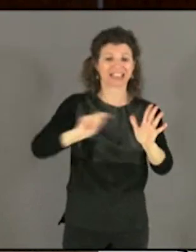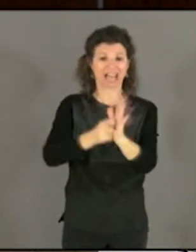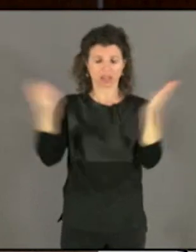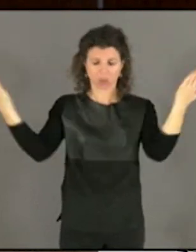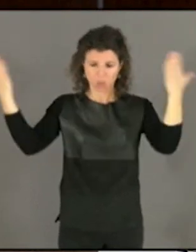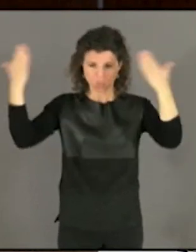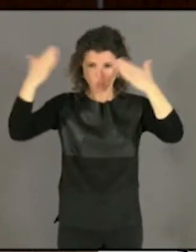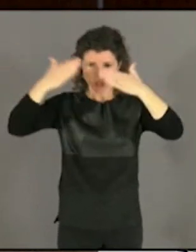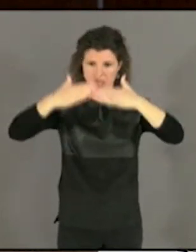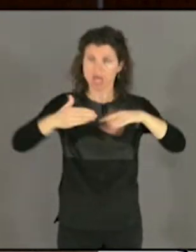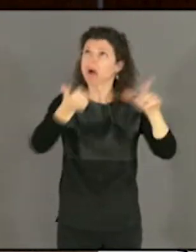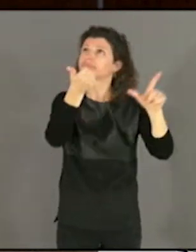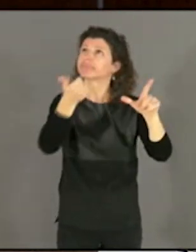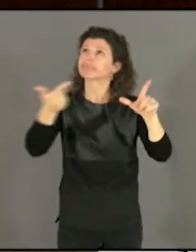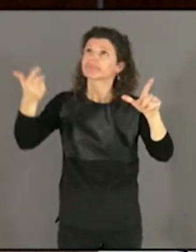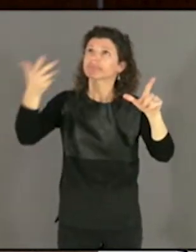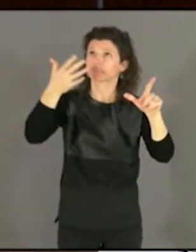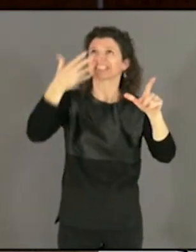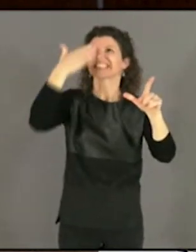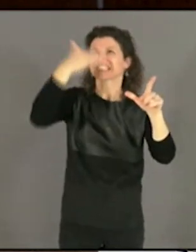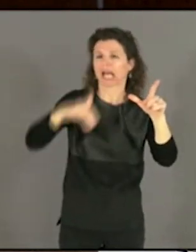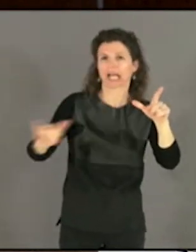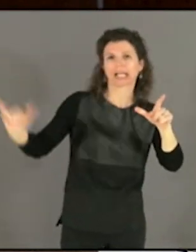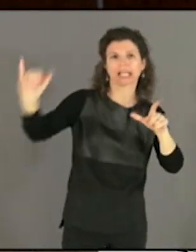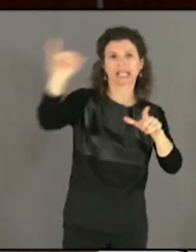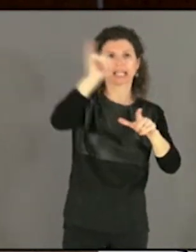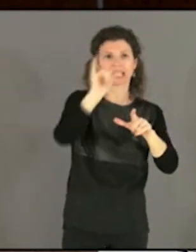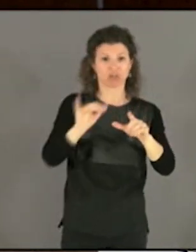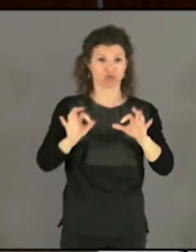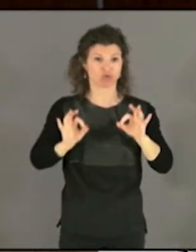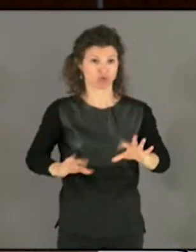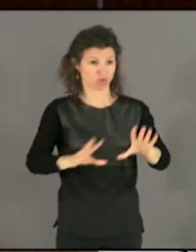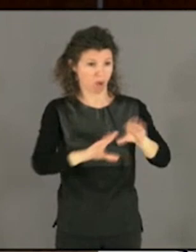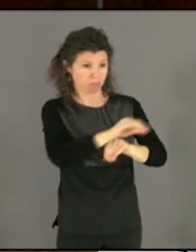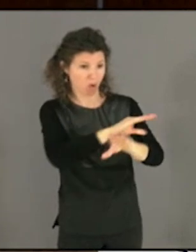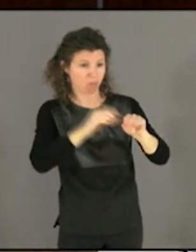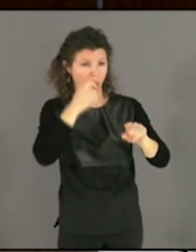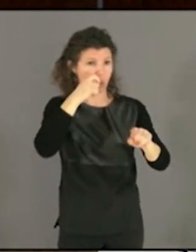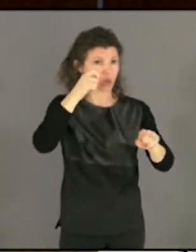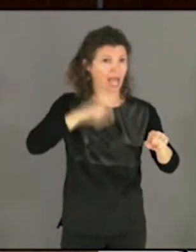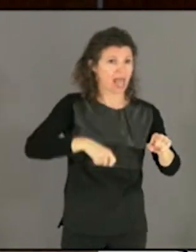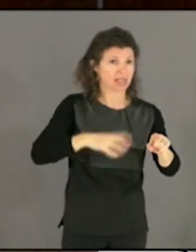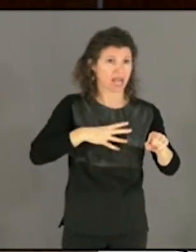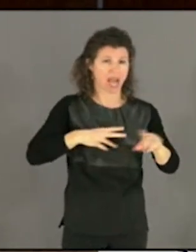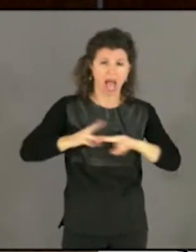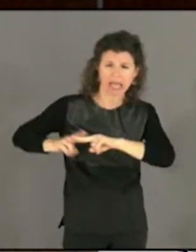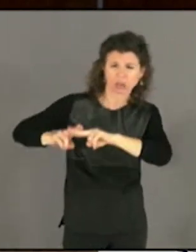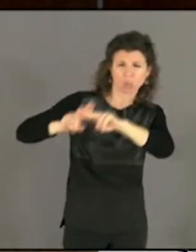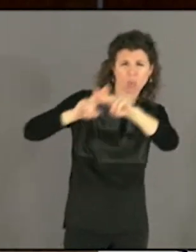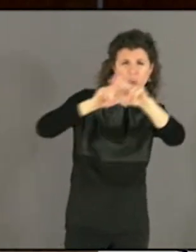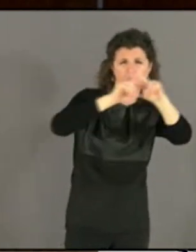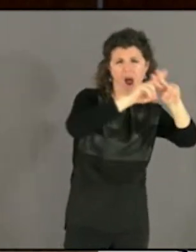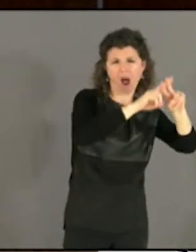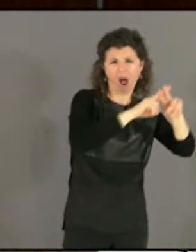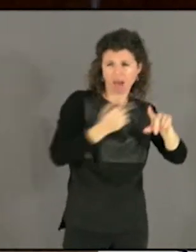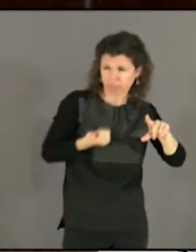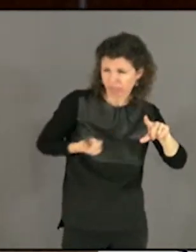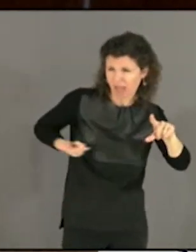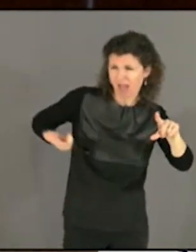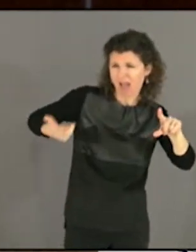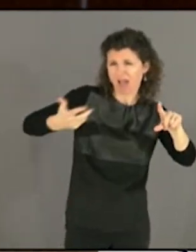Dans la nuit du peuple ukrainien, les étoiles se bousculent désormais. Ils peuvent compter sur les